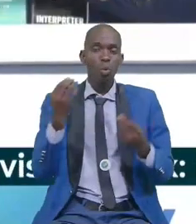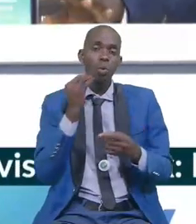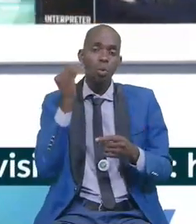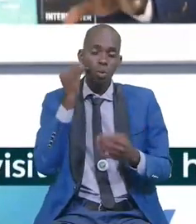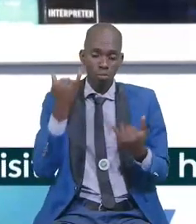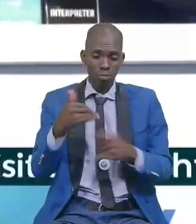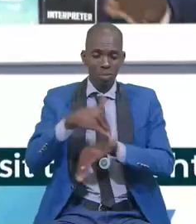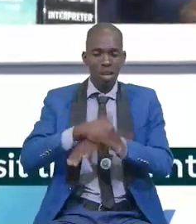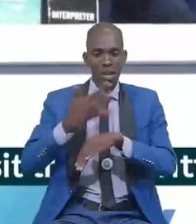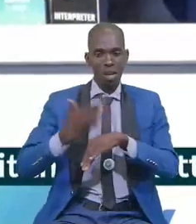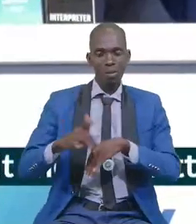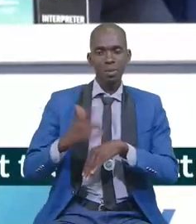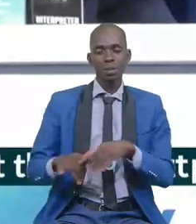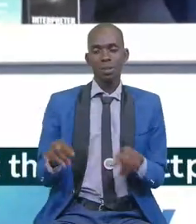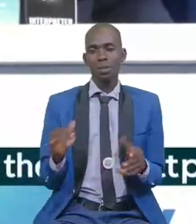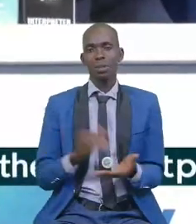vides.